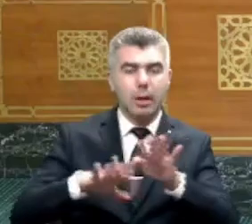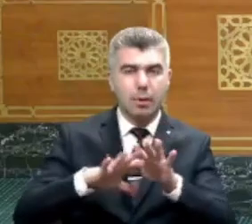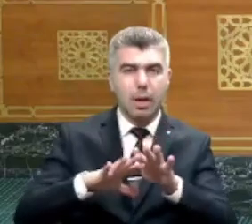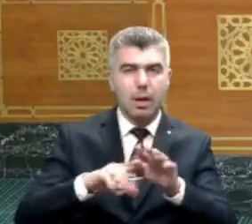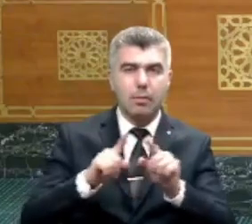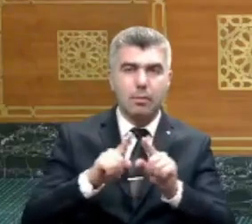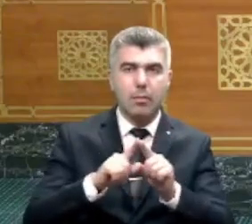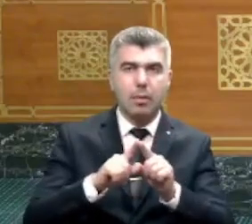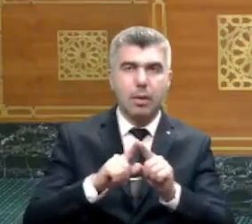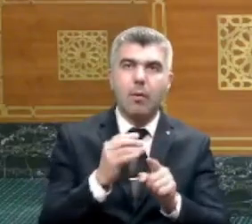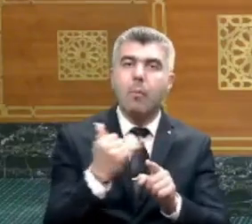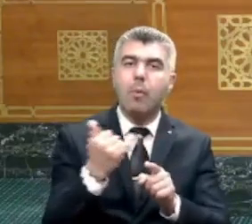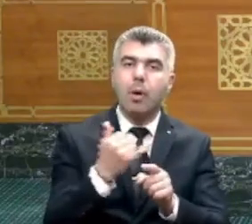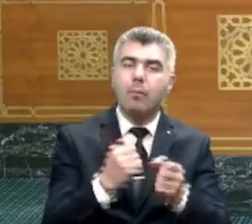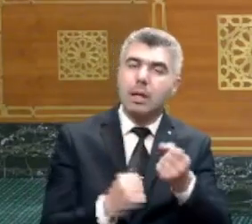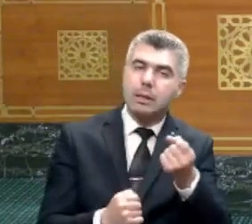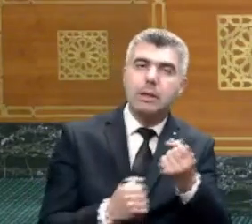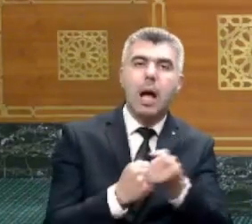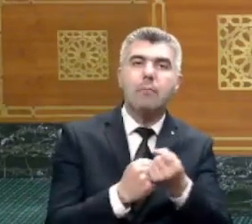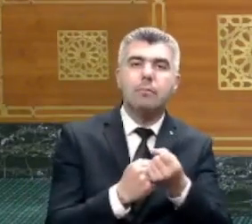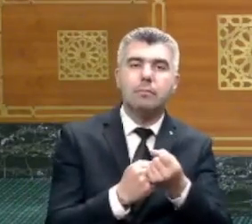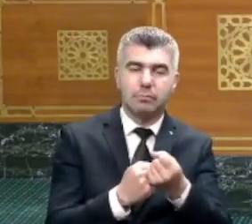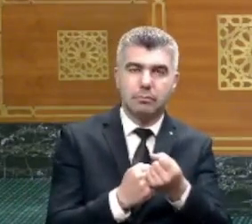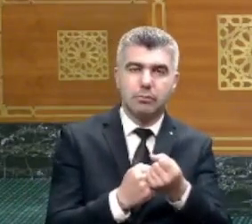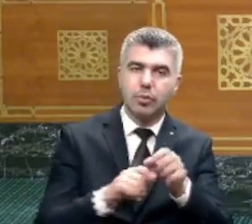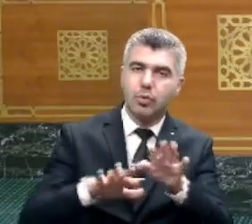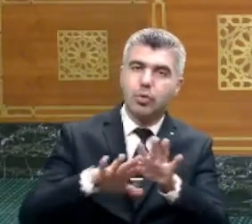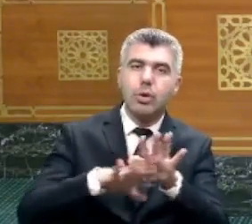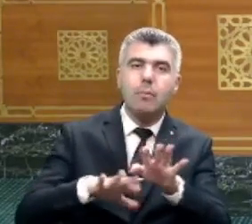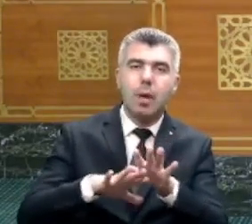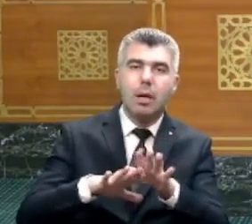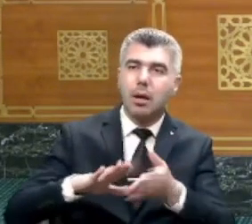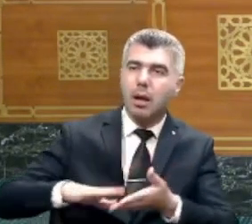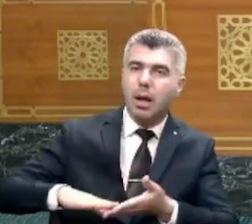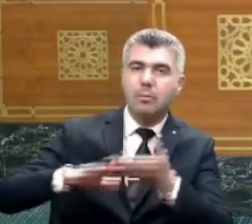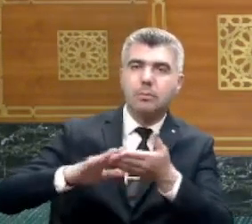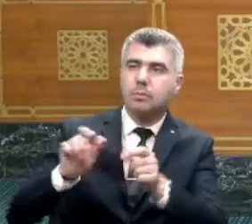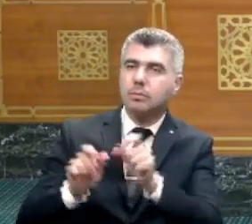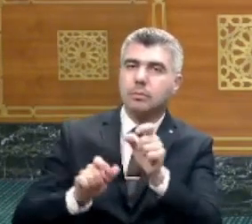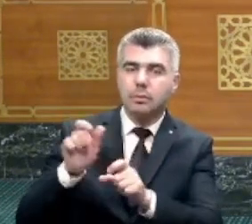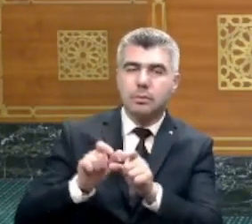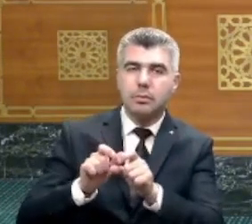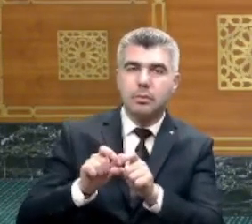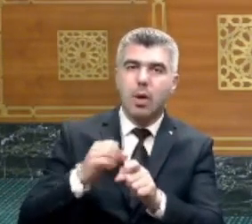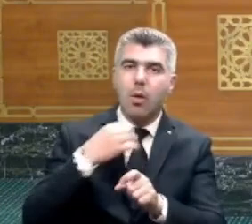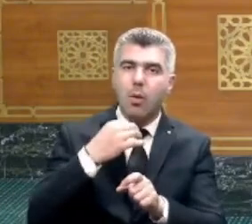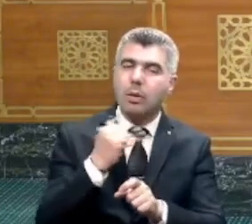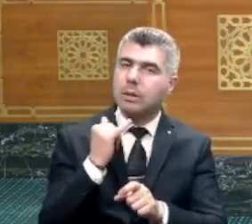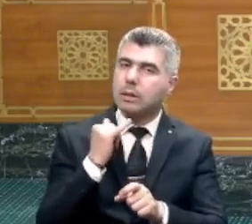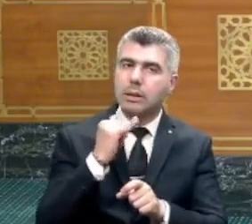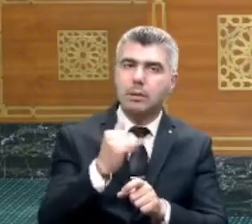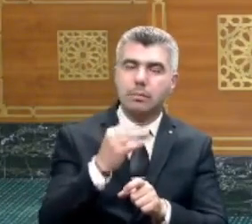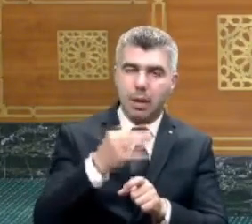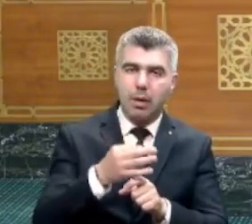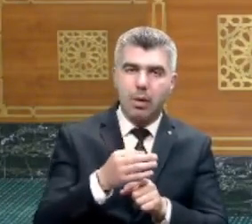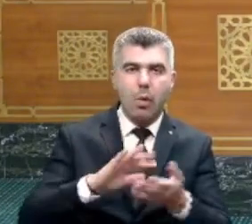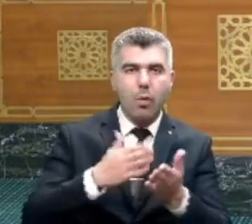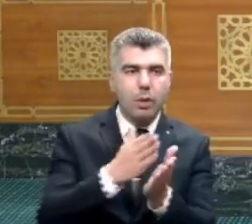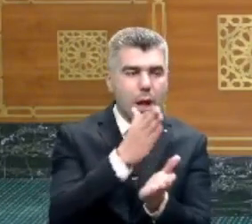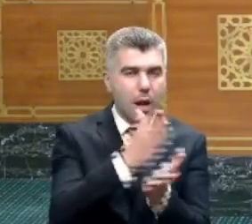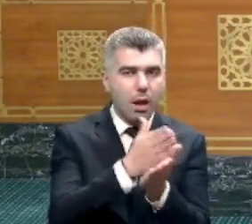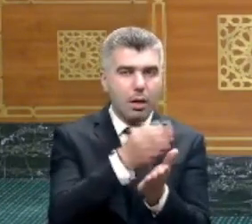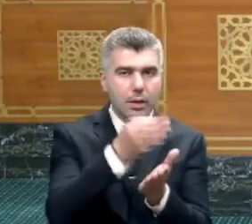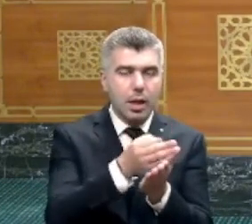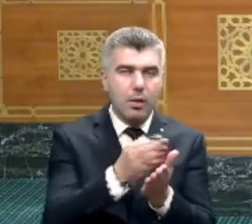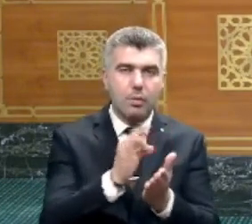امان لدعم الدوله الاجتماعيه وتنميه الراس المال البشري والحفاظ على كرامته وسون حقوقه